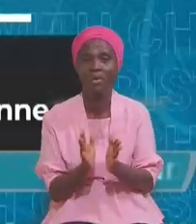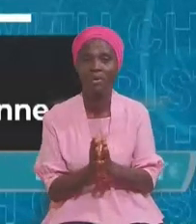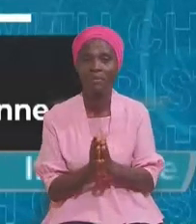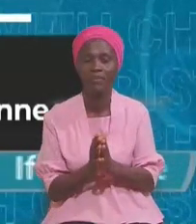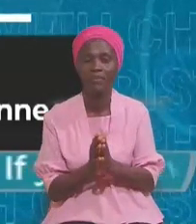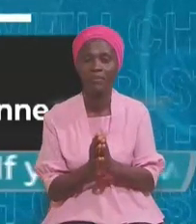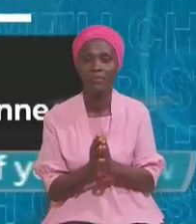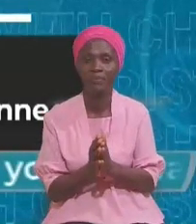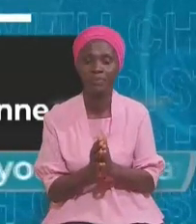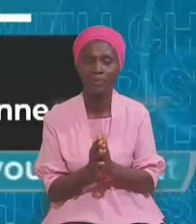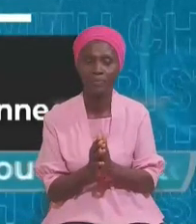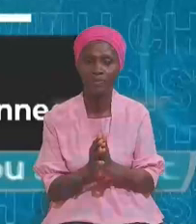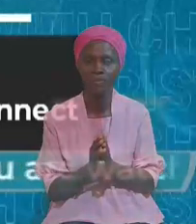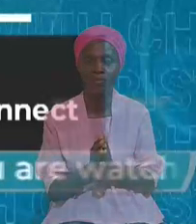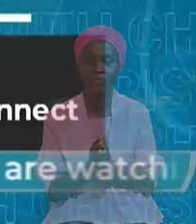le téléphone,